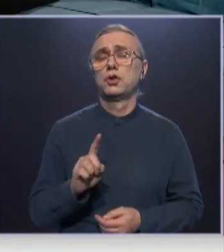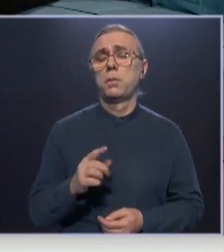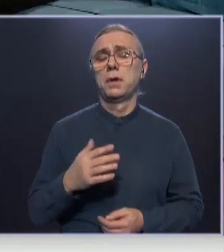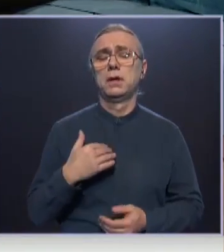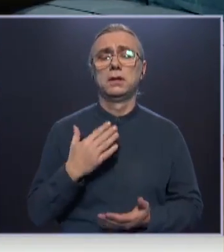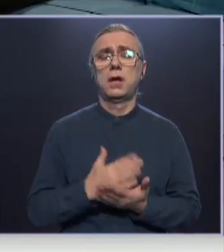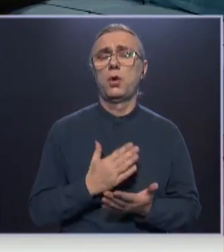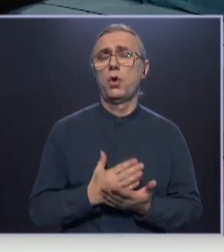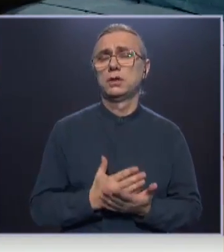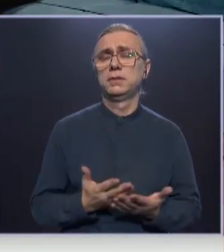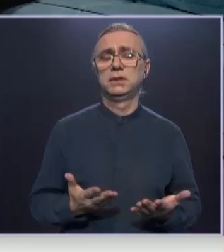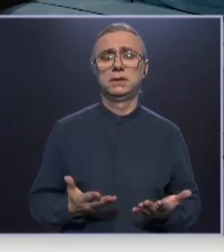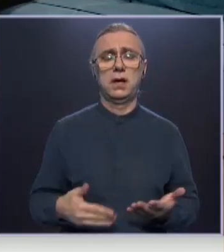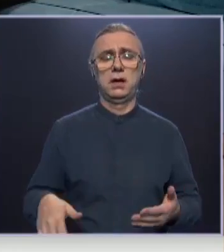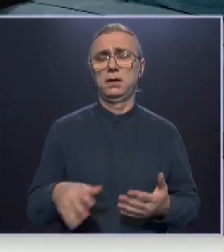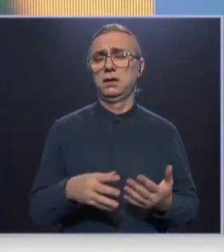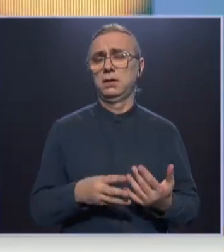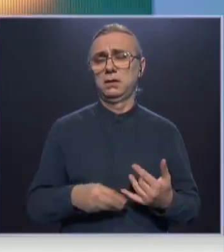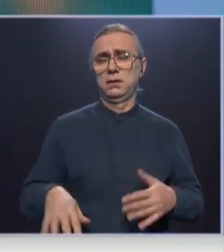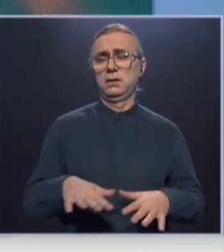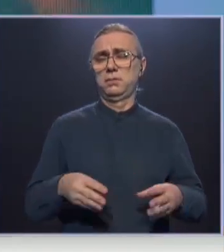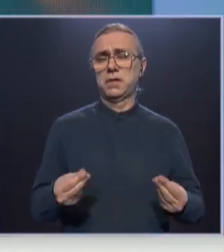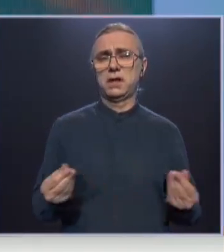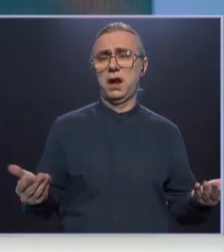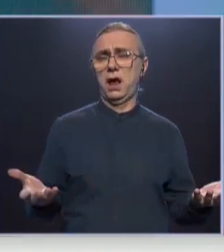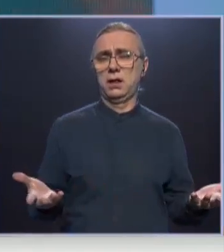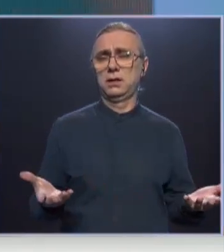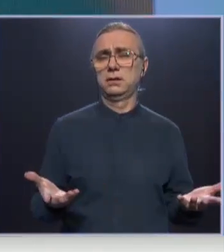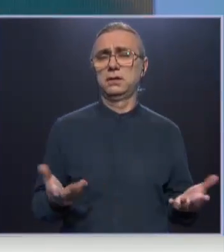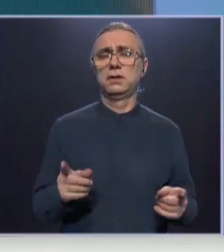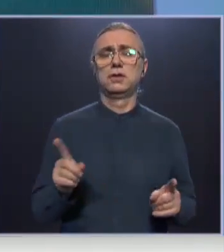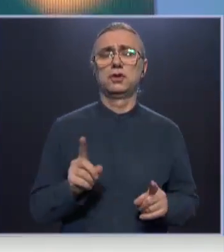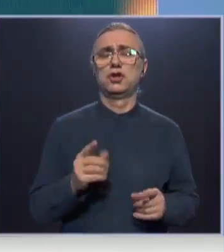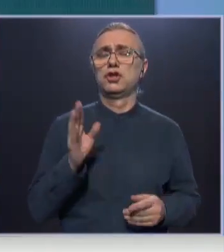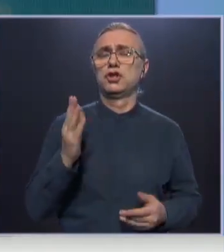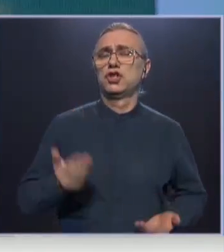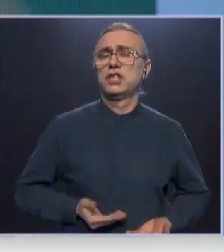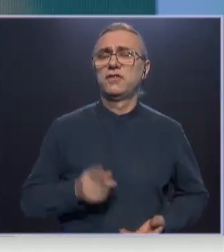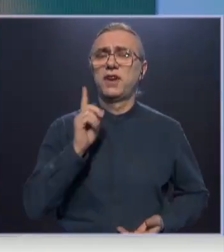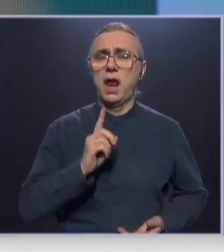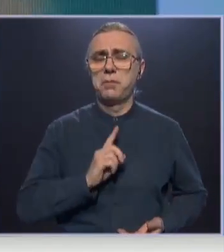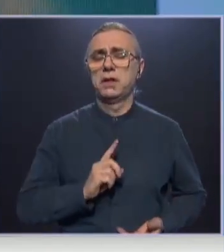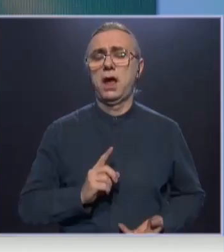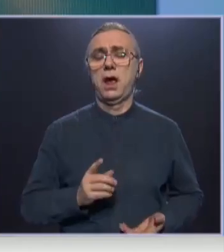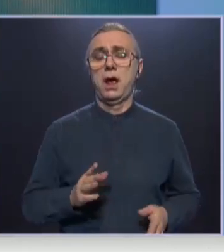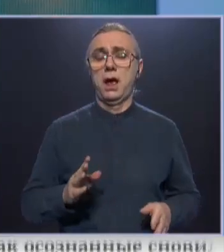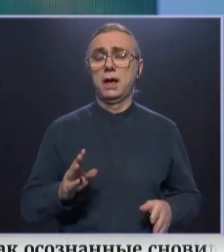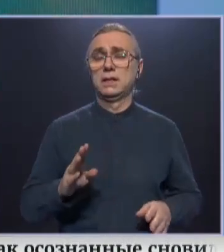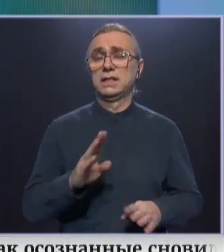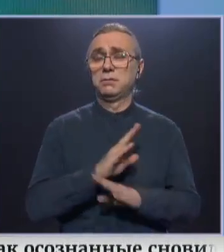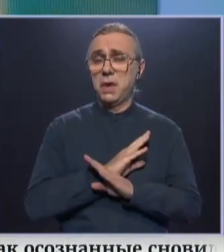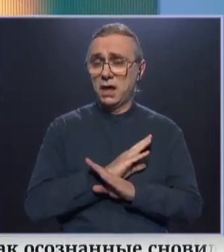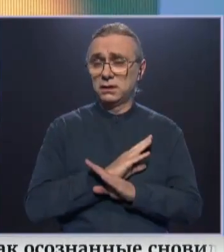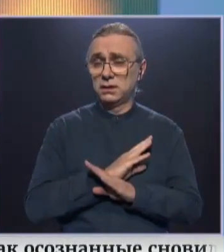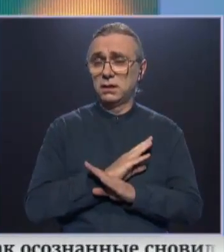концепции, что ли, взгляде на жизнь, что жизнь временная, со смертью она прекращается, тогда, конечно, мира в душе